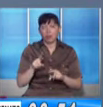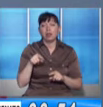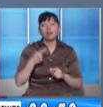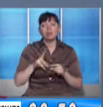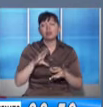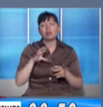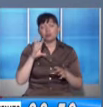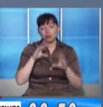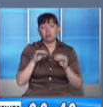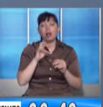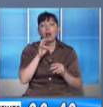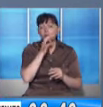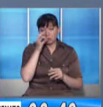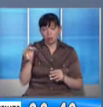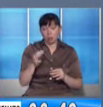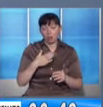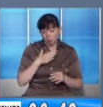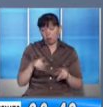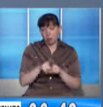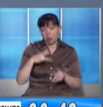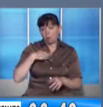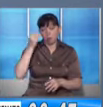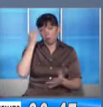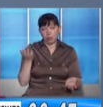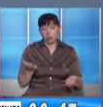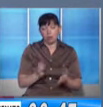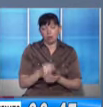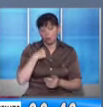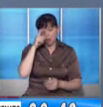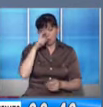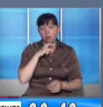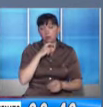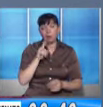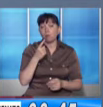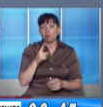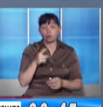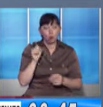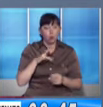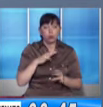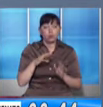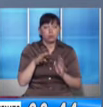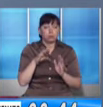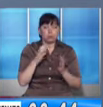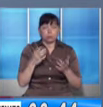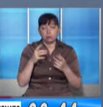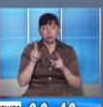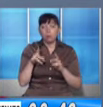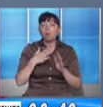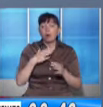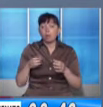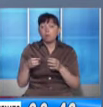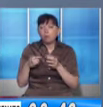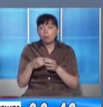cu exact răspunsul domnului Usate. Deci eu chiar nu înțeleg, poate pe program mă întrebați ceva. Nu